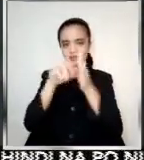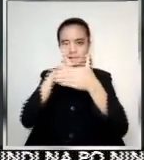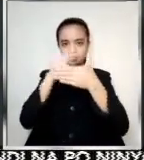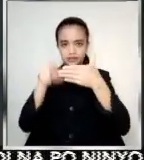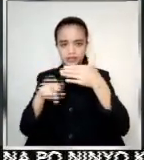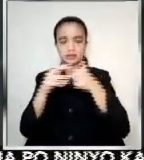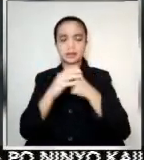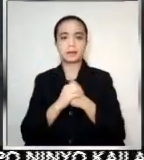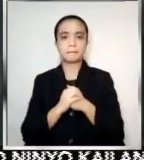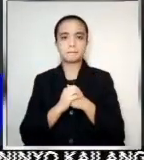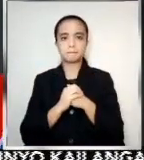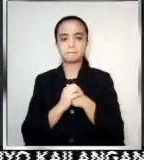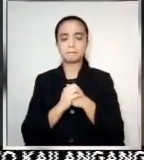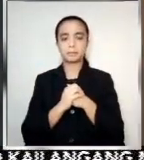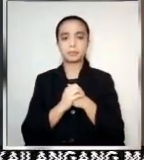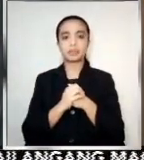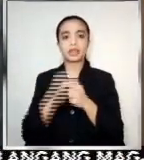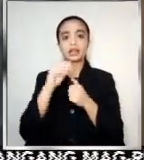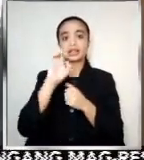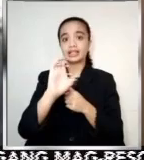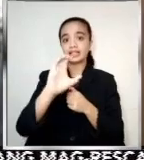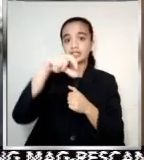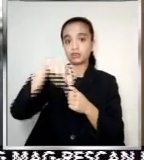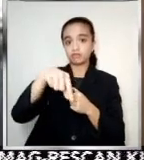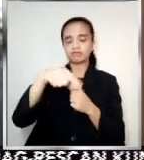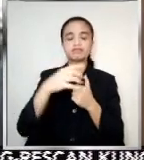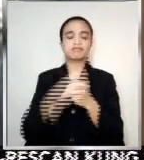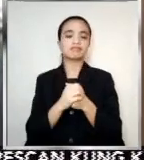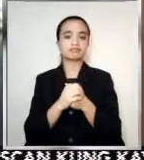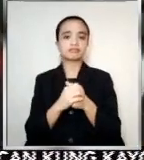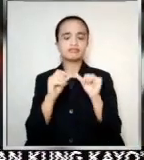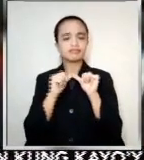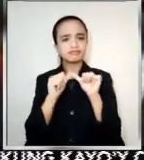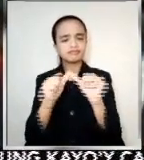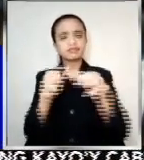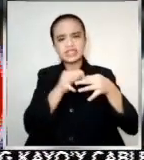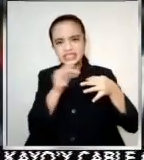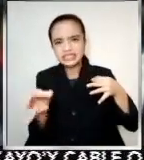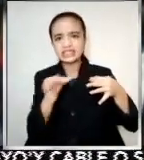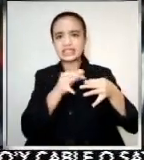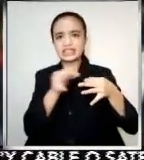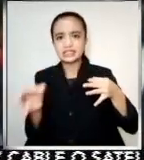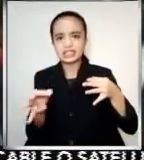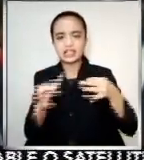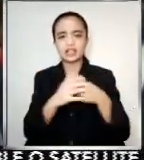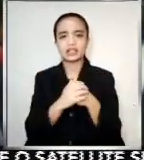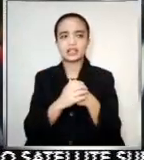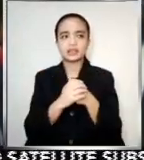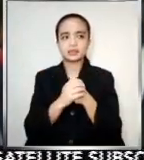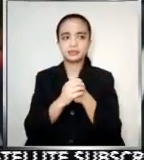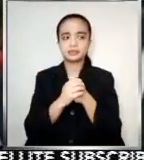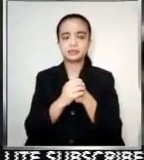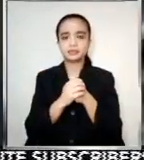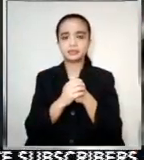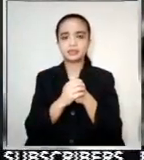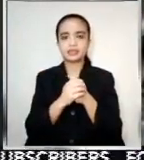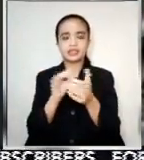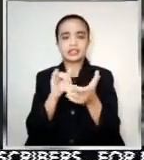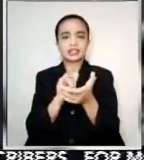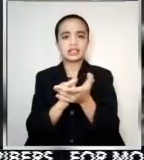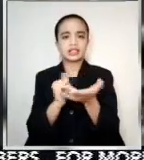Habang ECQ, naging ECQ tapos extend ng extend. So doon lang kami pinag-ano